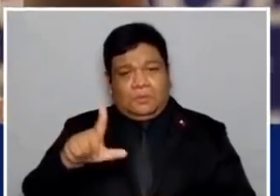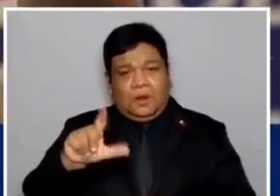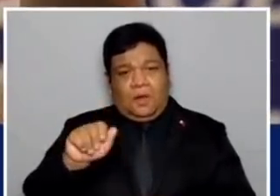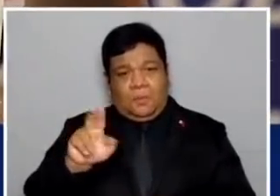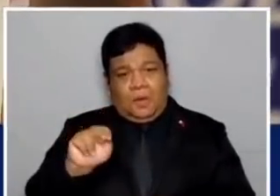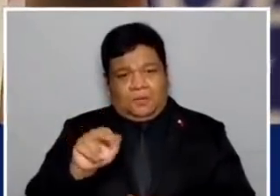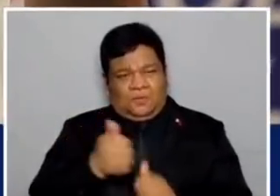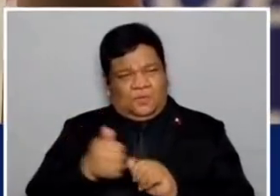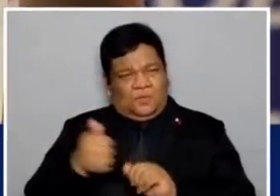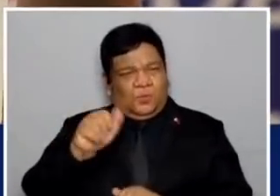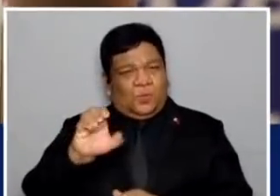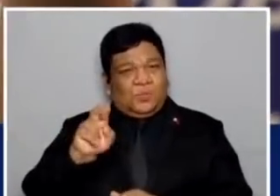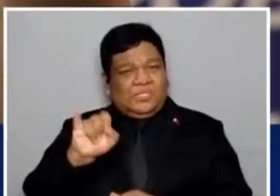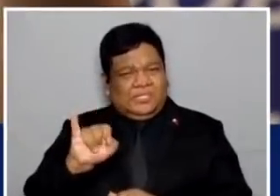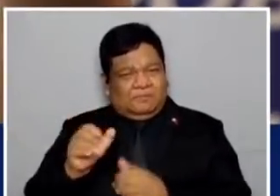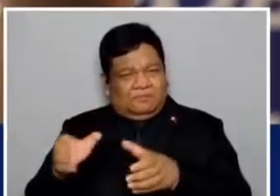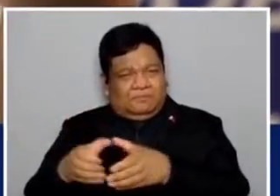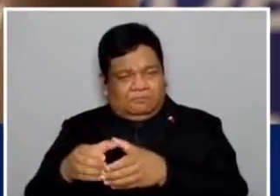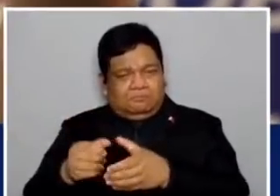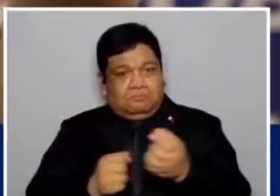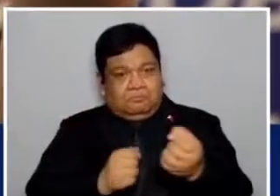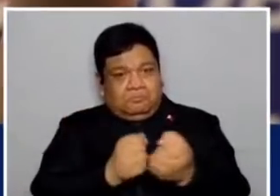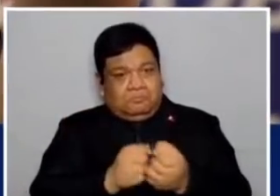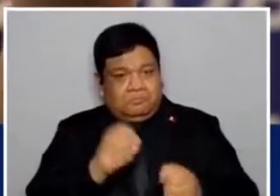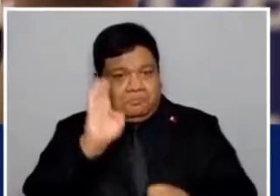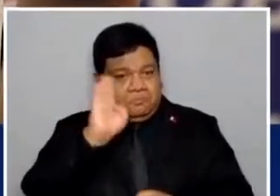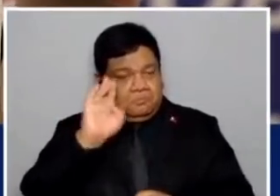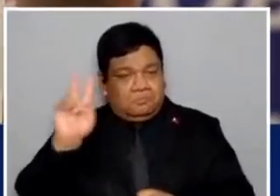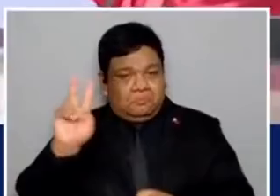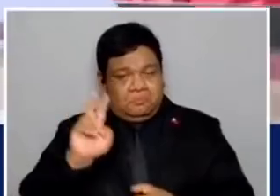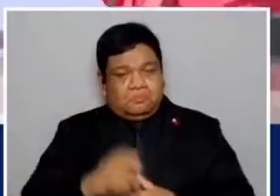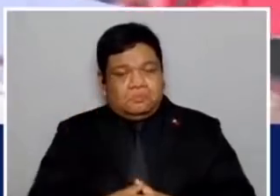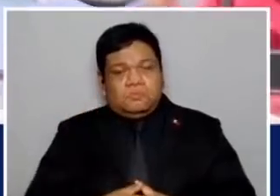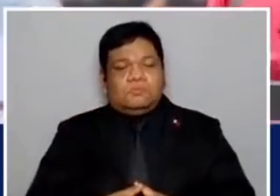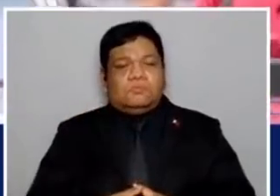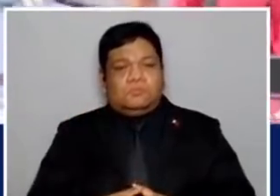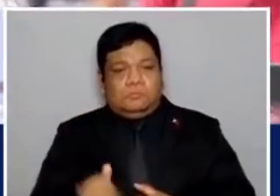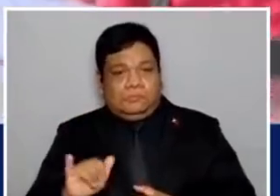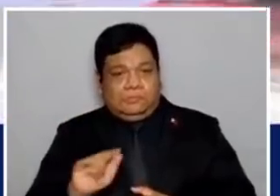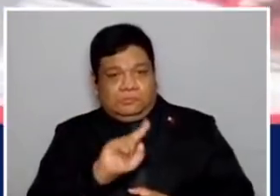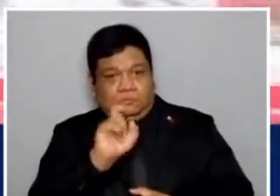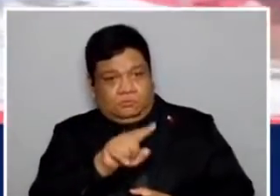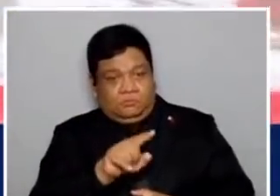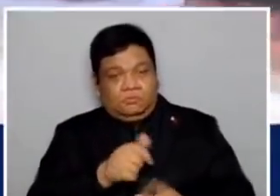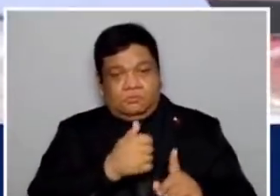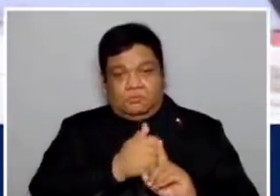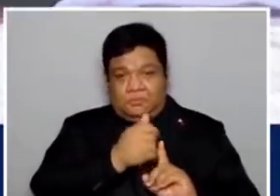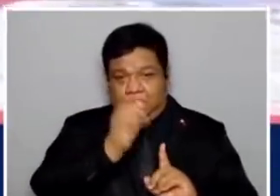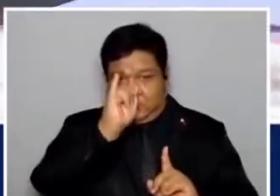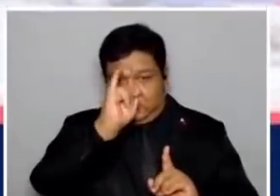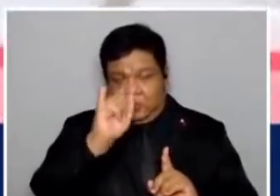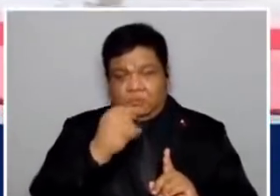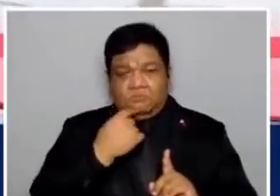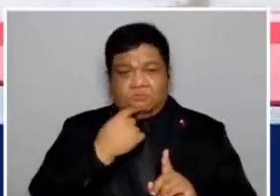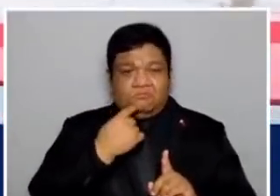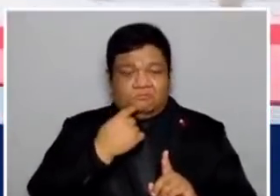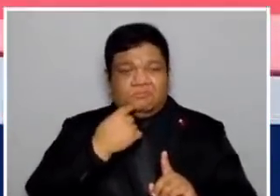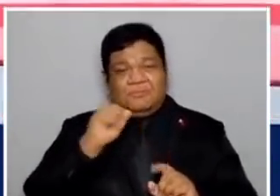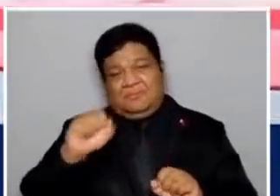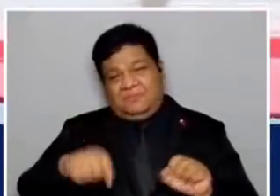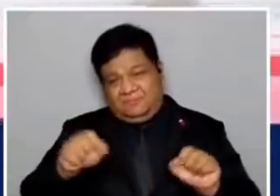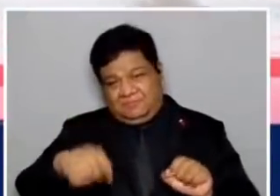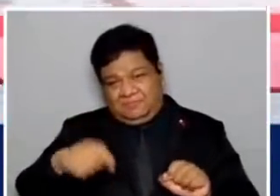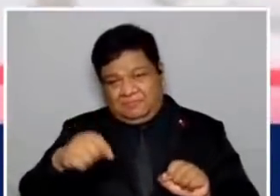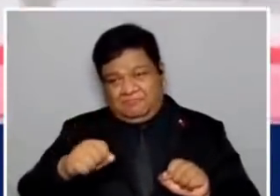laban sa kampanya ni dating Senador Ferdinand Marcos Jr. Aminado si Mayor na kahit kasama ni Marcos Jr. ang